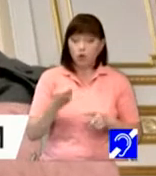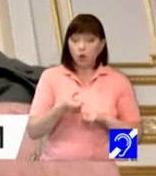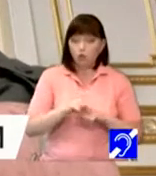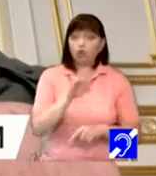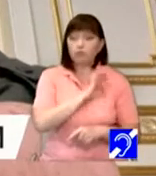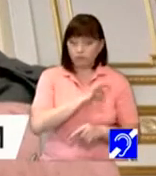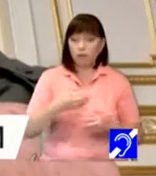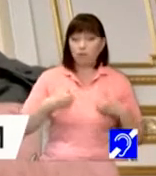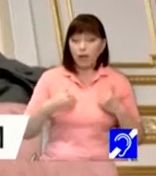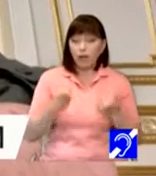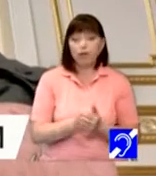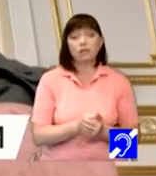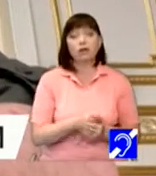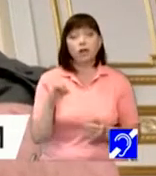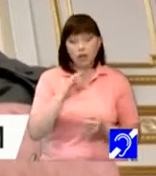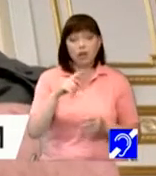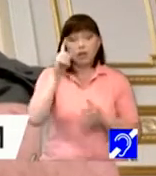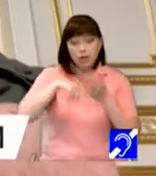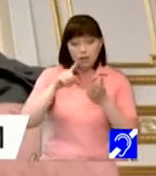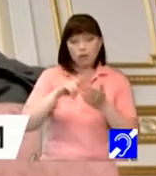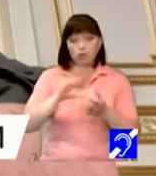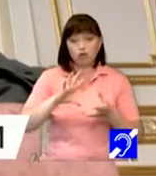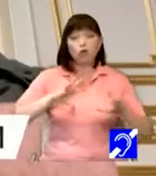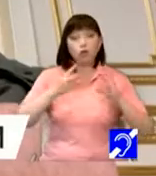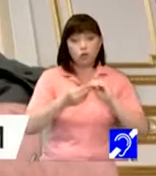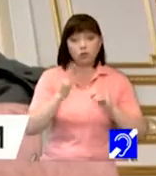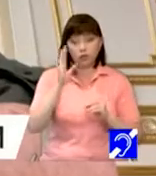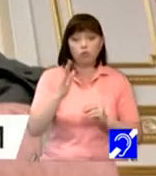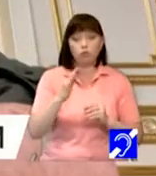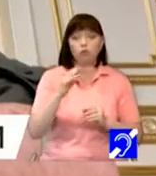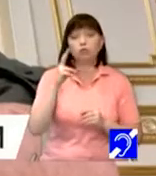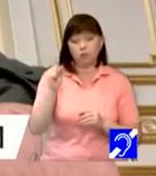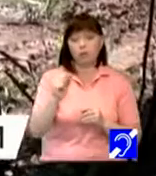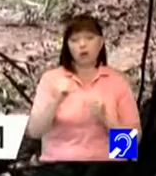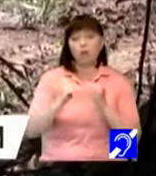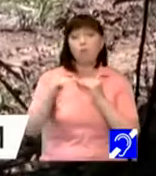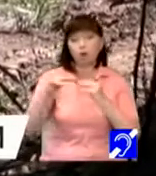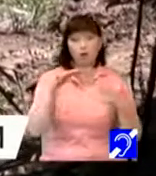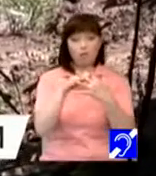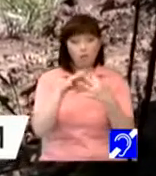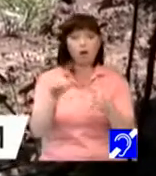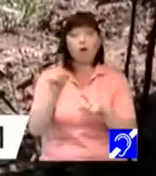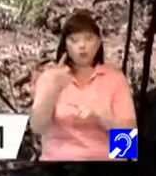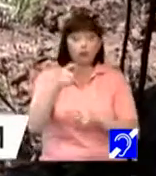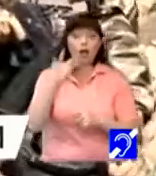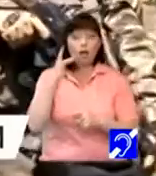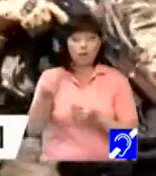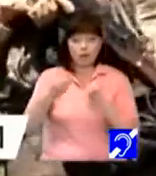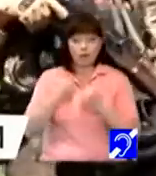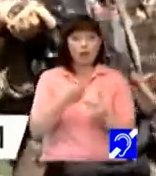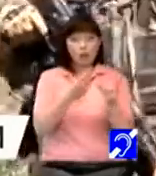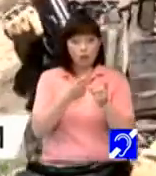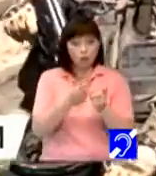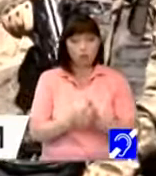І цього тижня маємо вагомі результати на передовій, саме завдяки підтримці США. În timp ce se discută din ce în ce